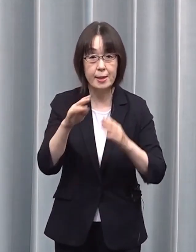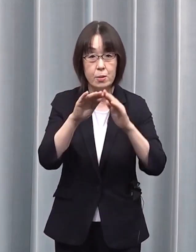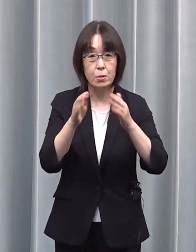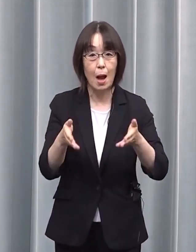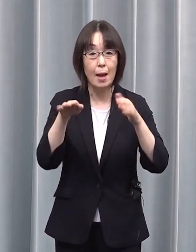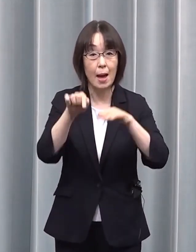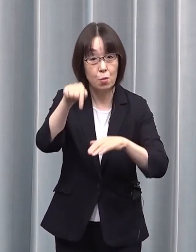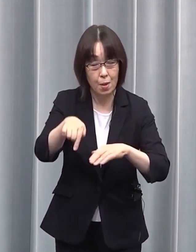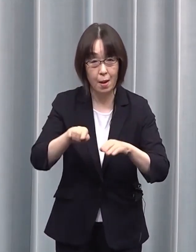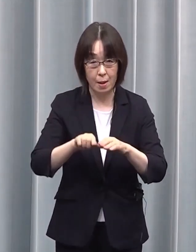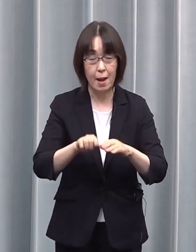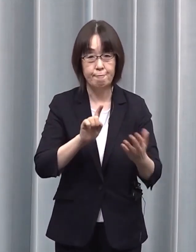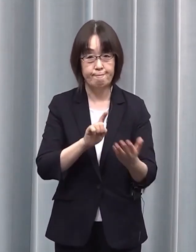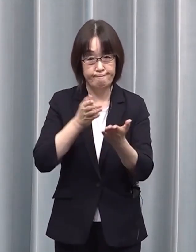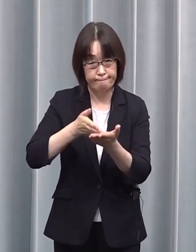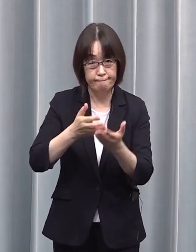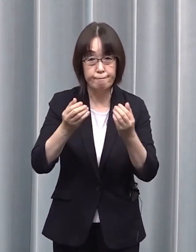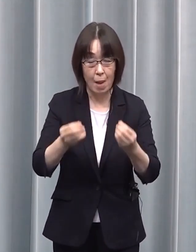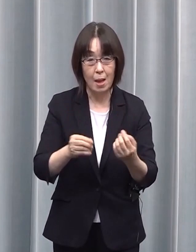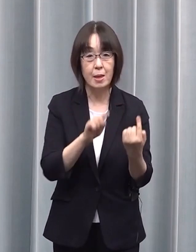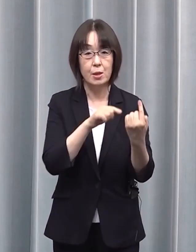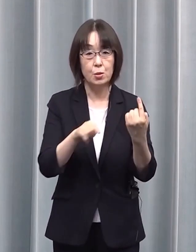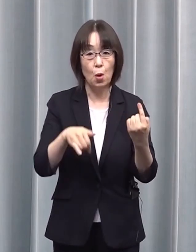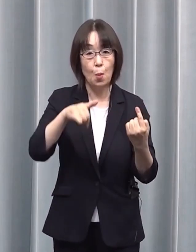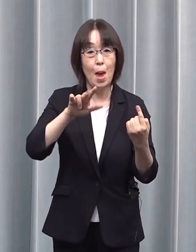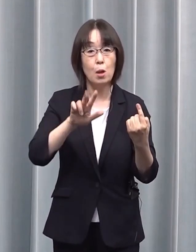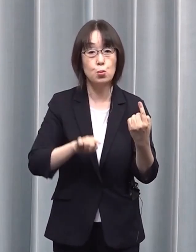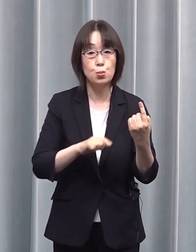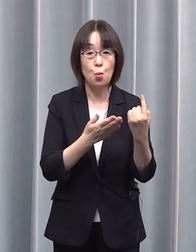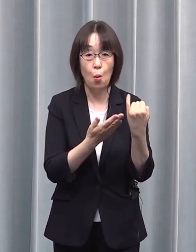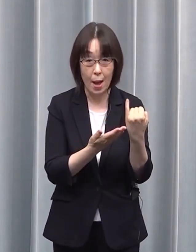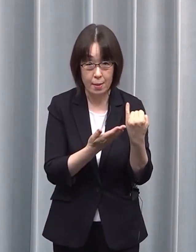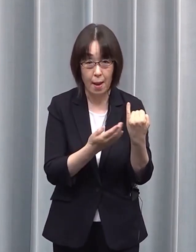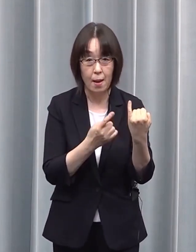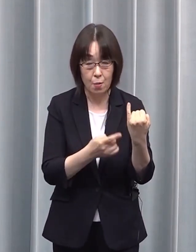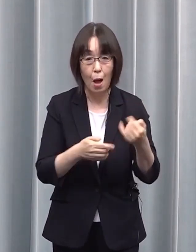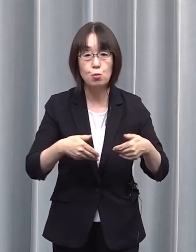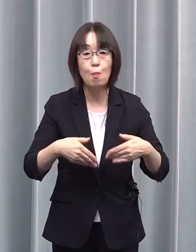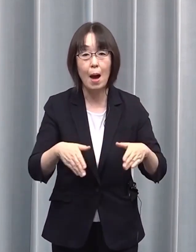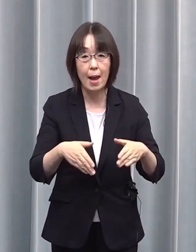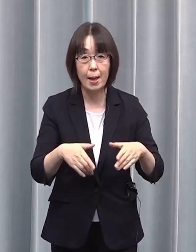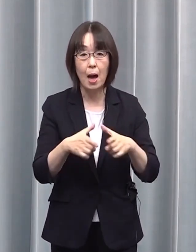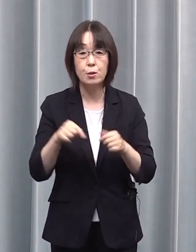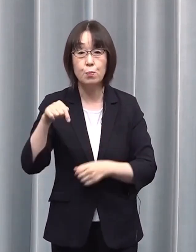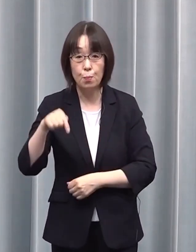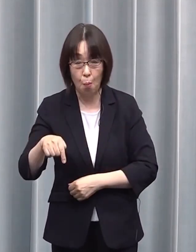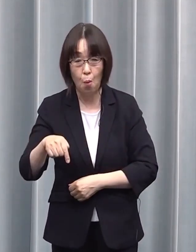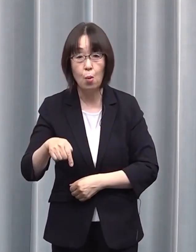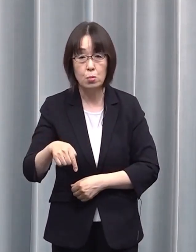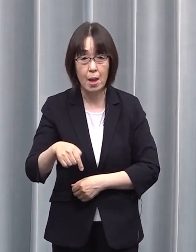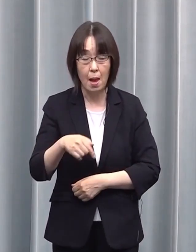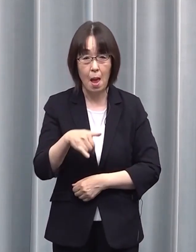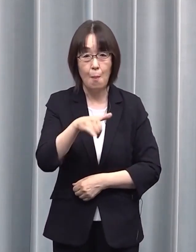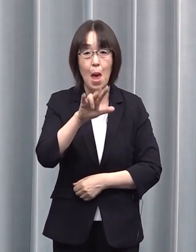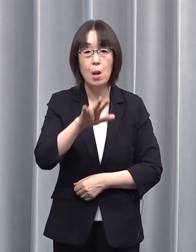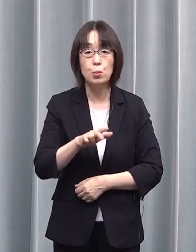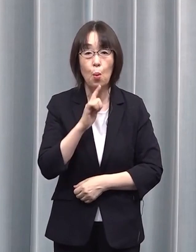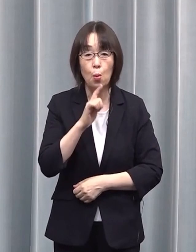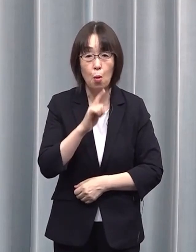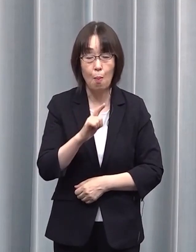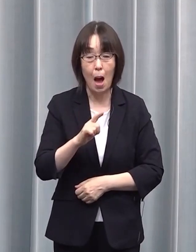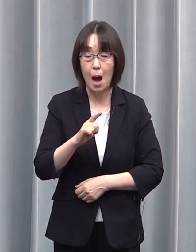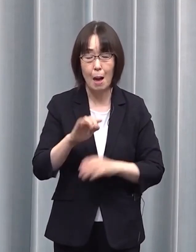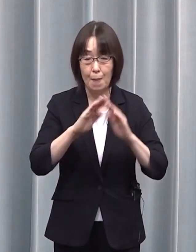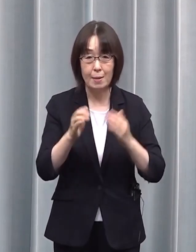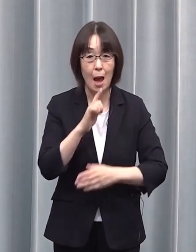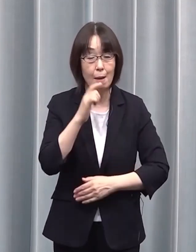の21歳のペルー人の女性はですね、生まれは日本で、戻ってペルーの言葉を全くしゃべれない、そして大学も推